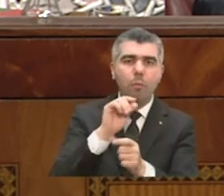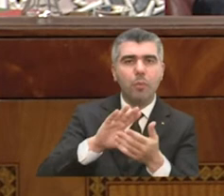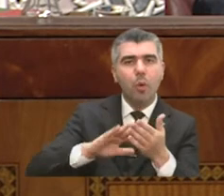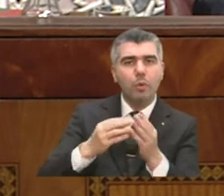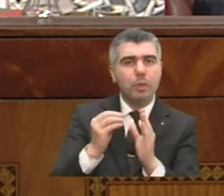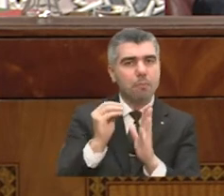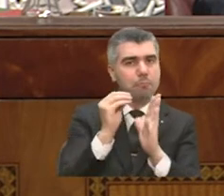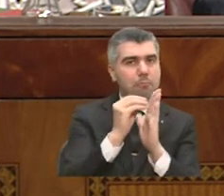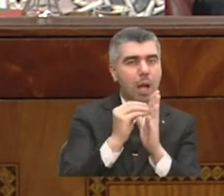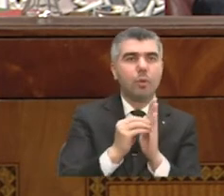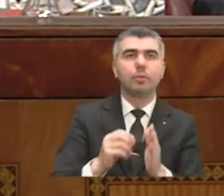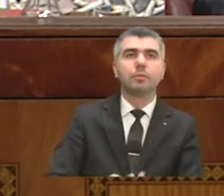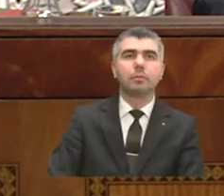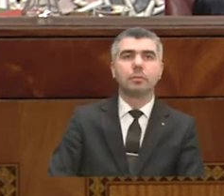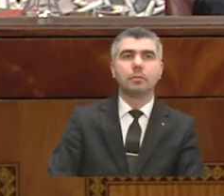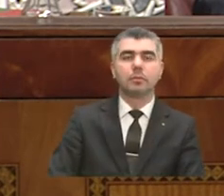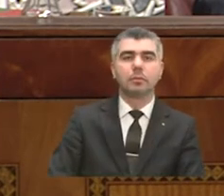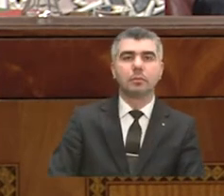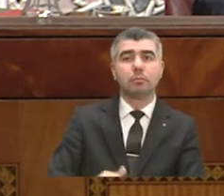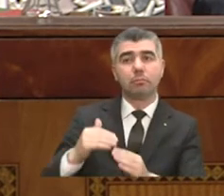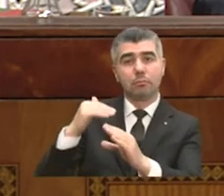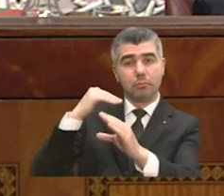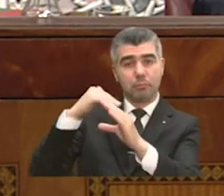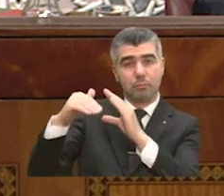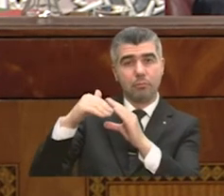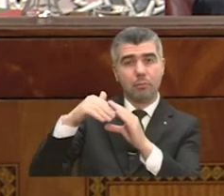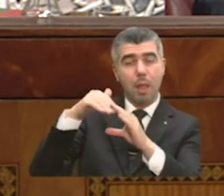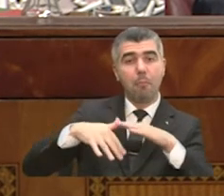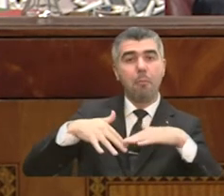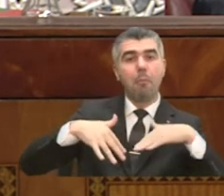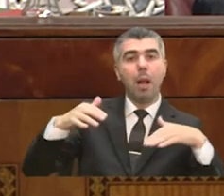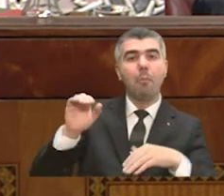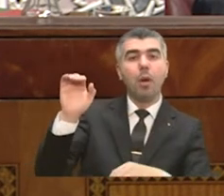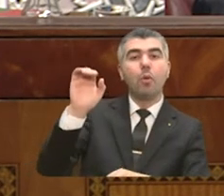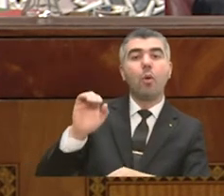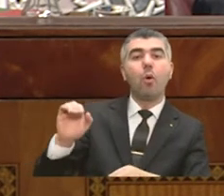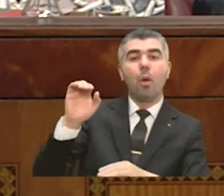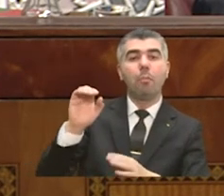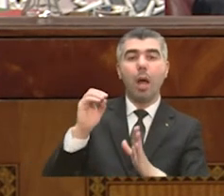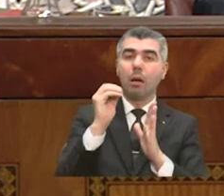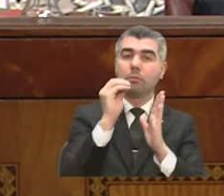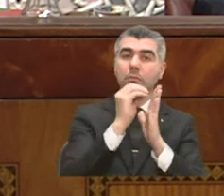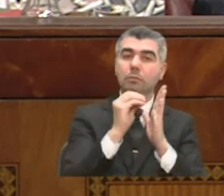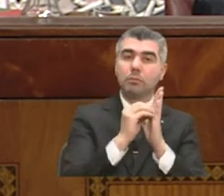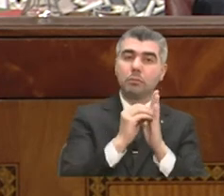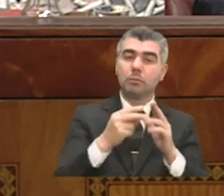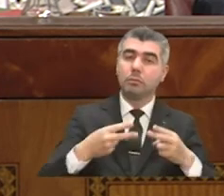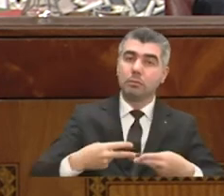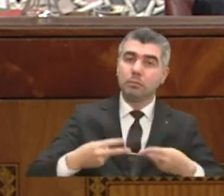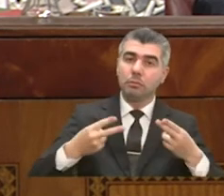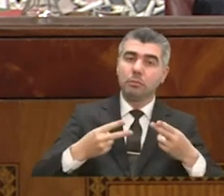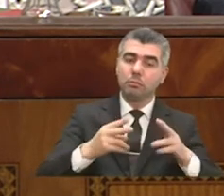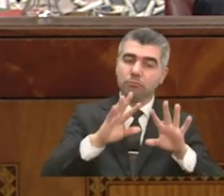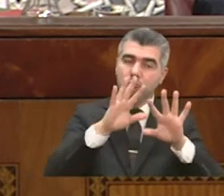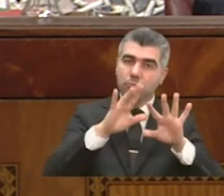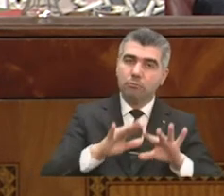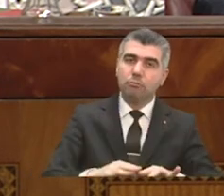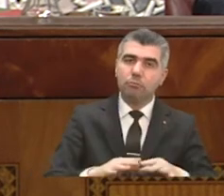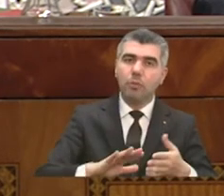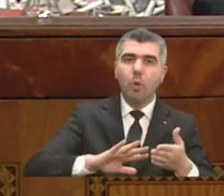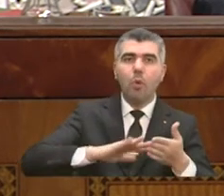toutes les interventions des parlementaires, les groupes parlementaires et